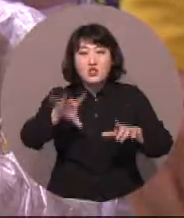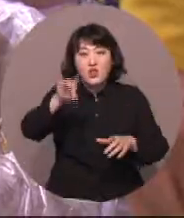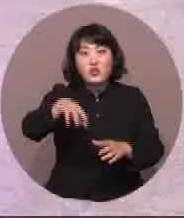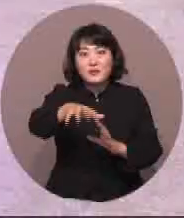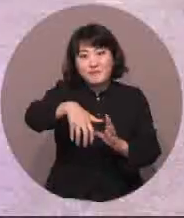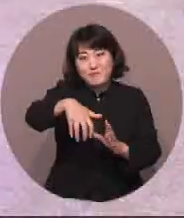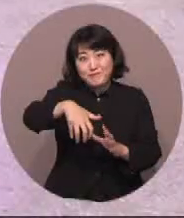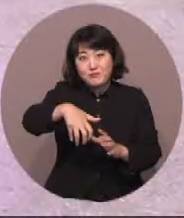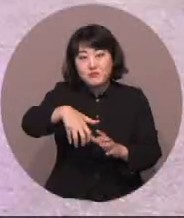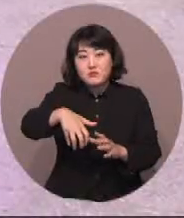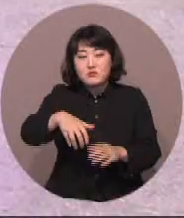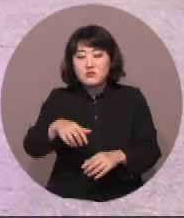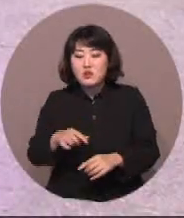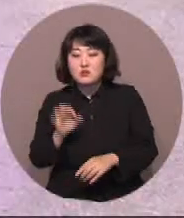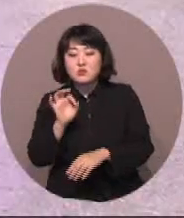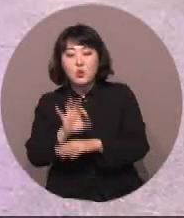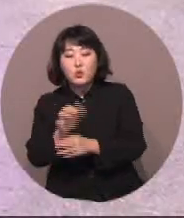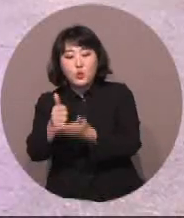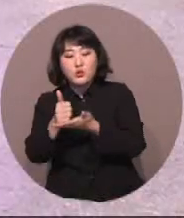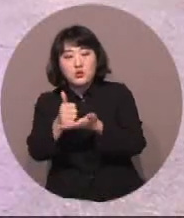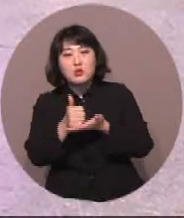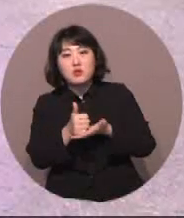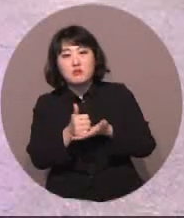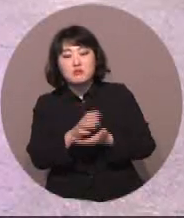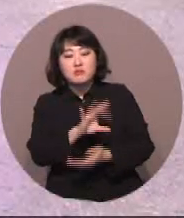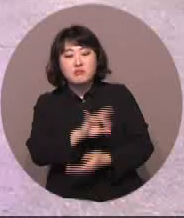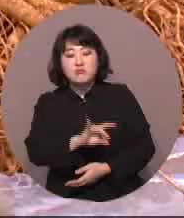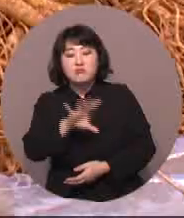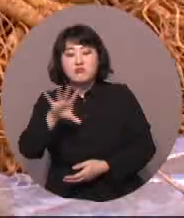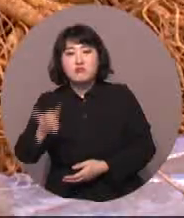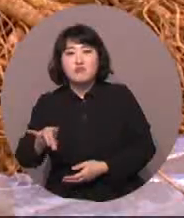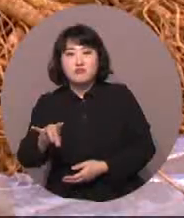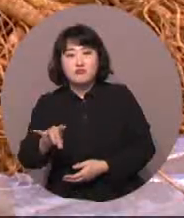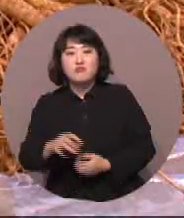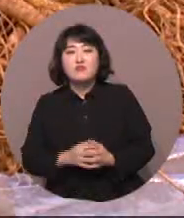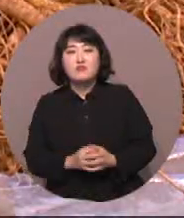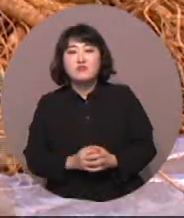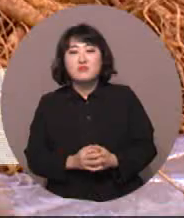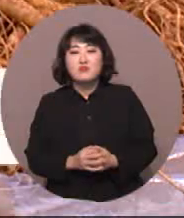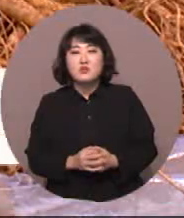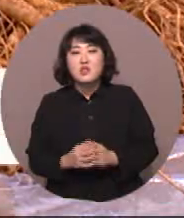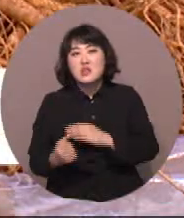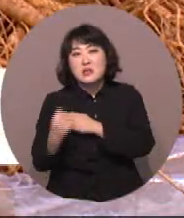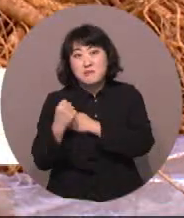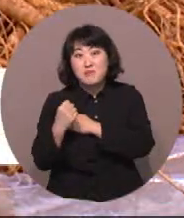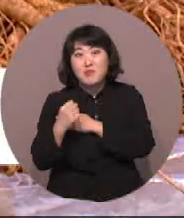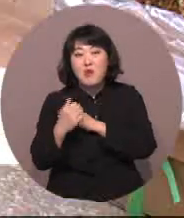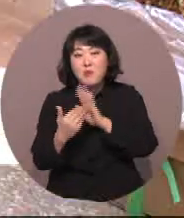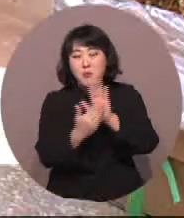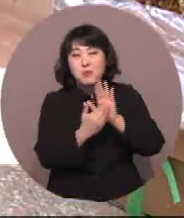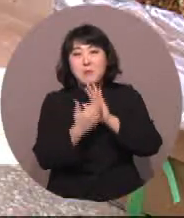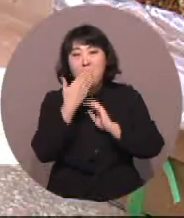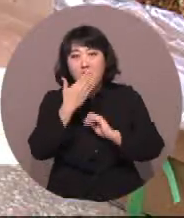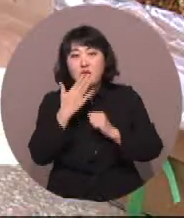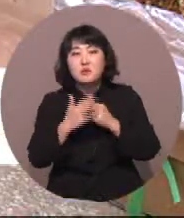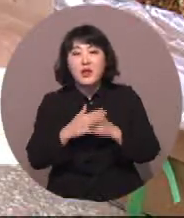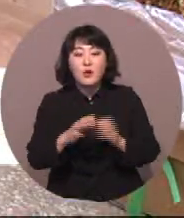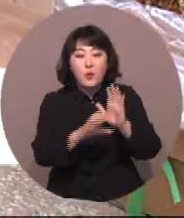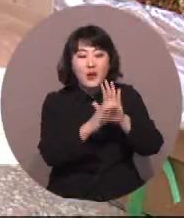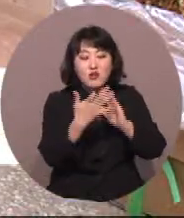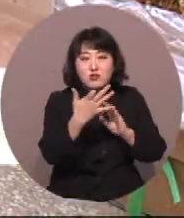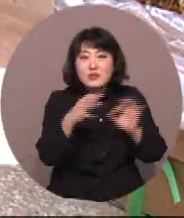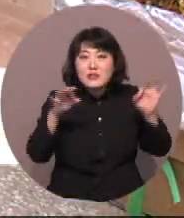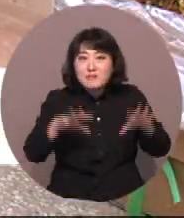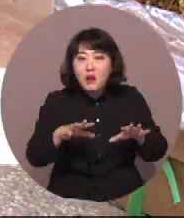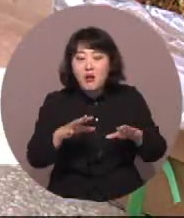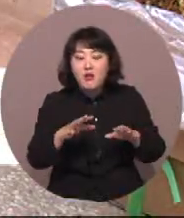인삼의 고르는 손님들 발길은 여전히 뜸 합니다 면역력에 좋다는 이유로 코로나 이고 사태 초기 반짝